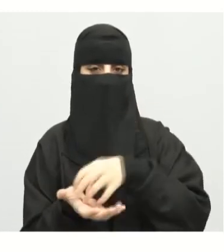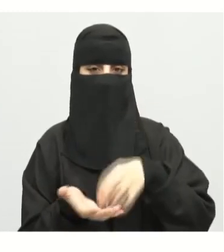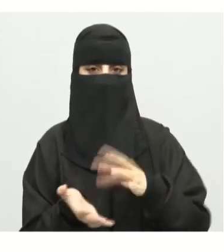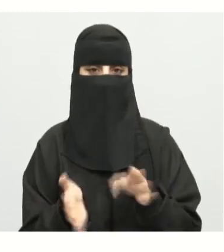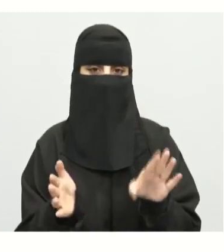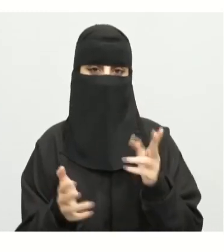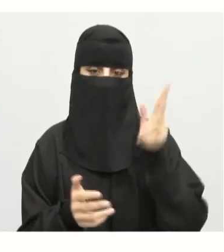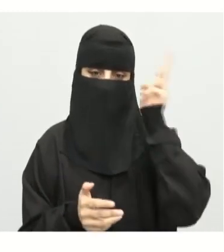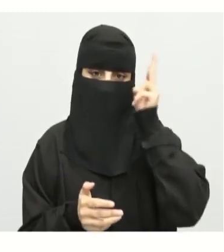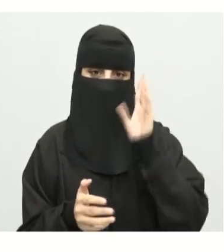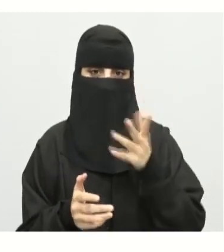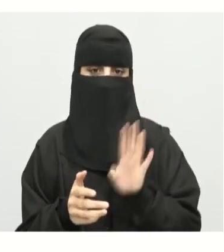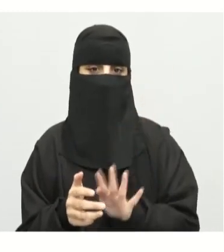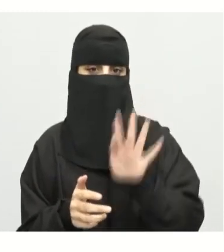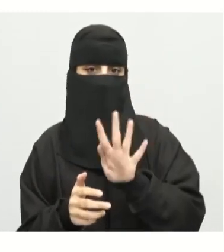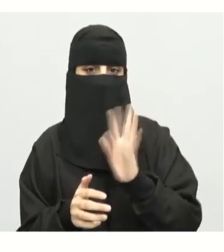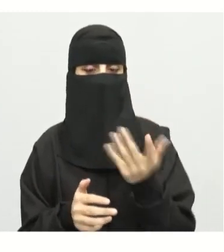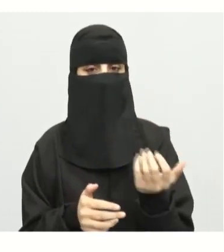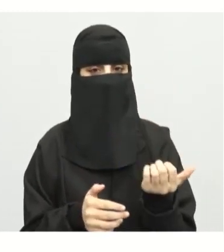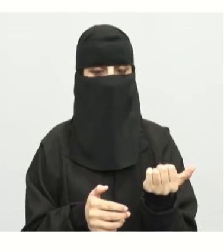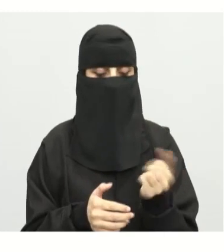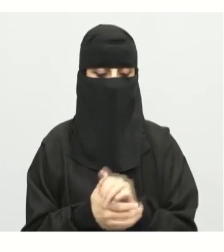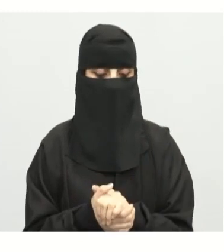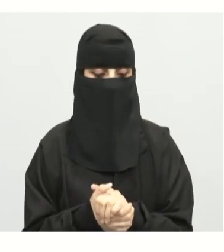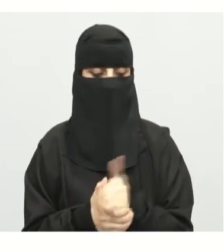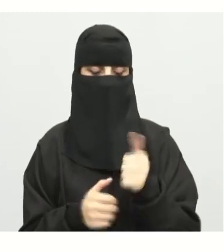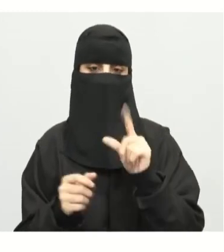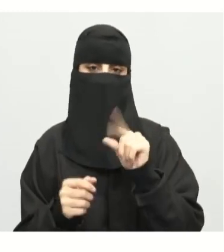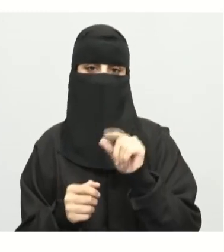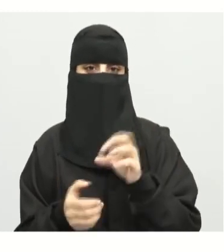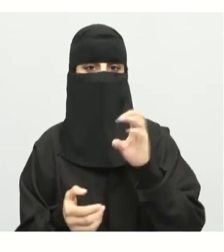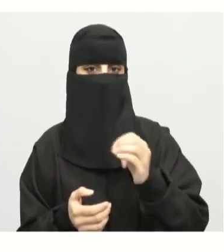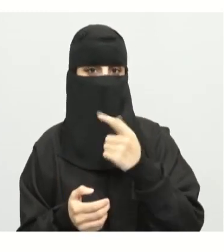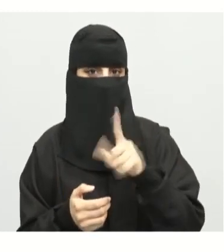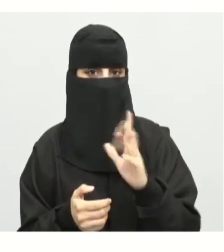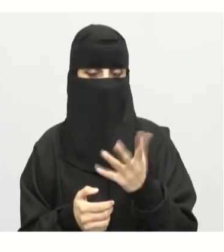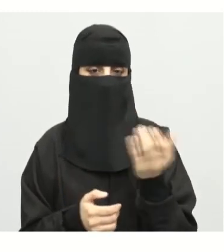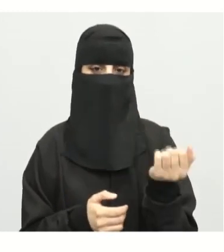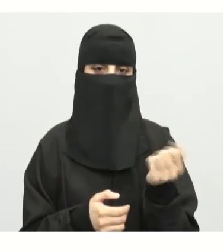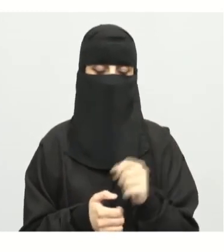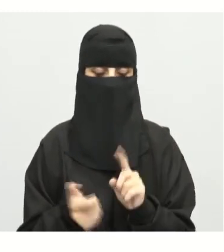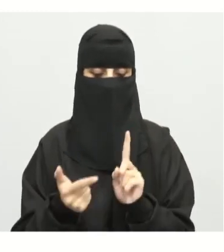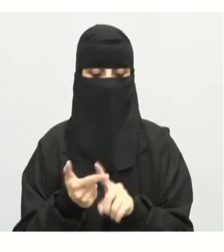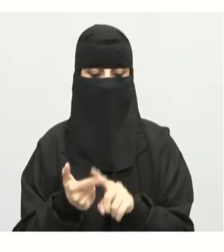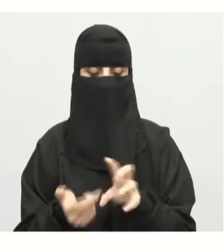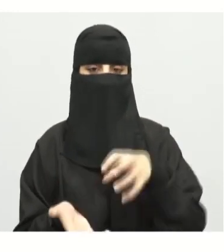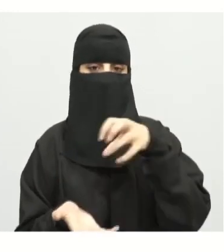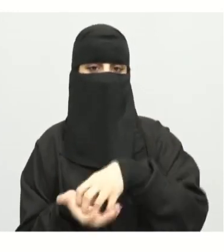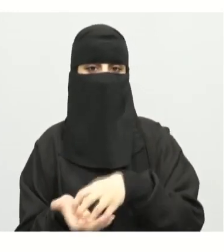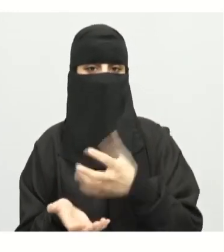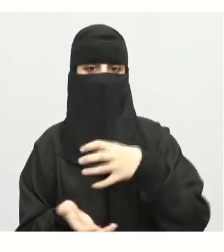الشماليه ام القصيم ممتاز الاجابه الصحيحه القصيم تقع جزر